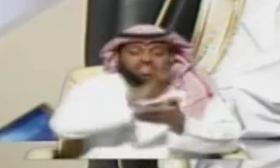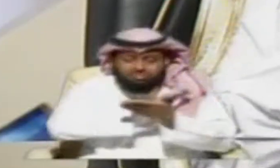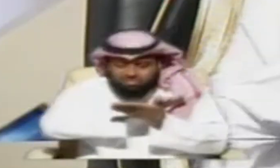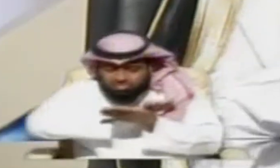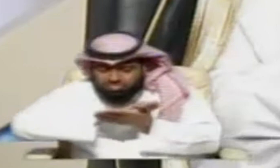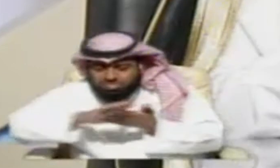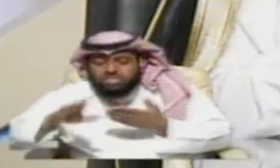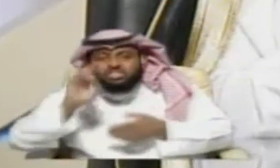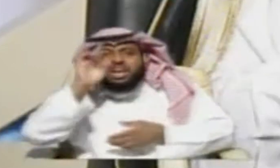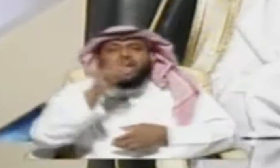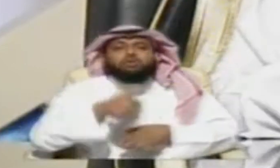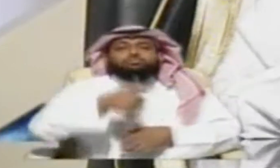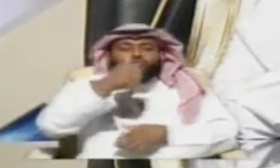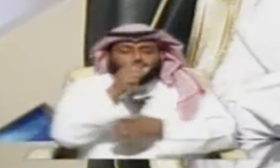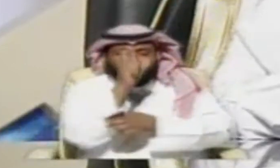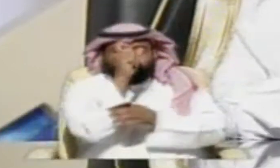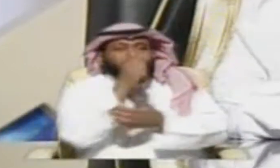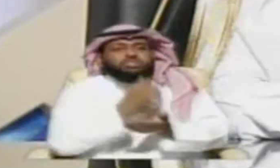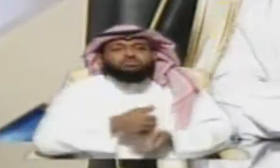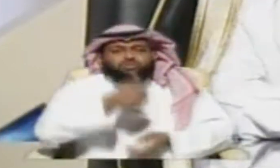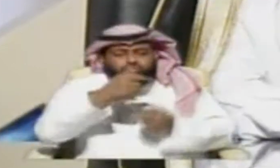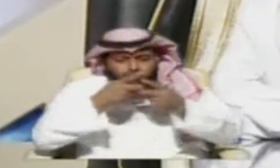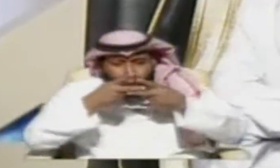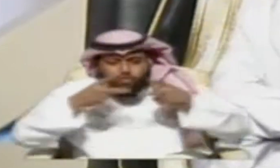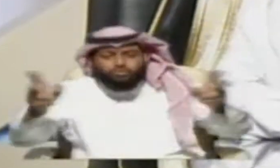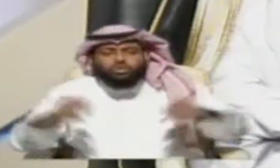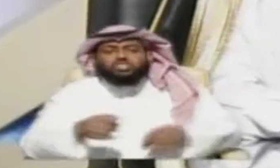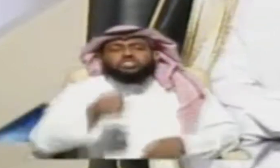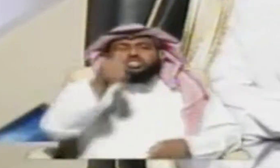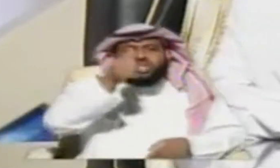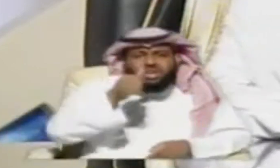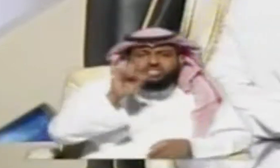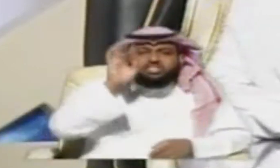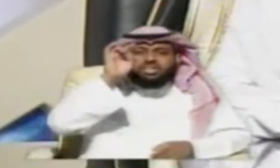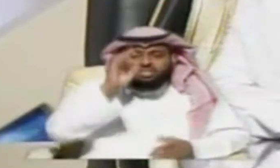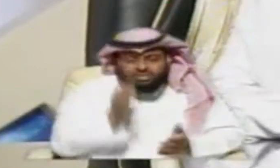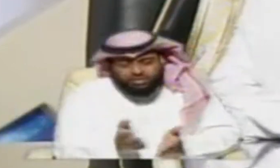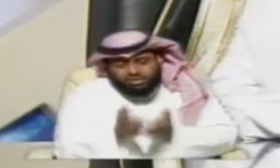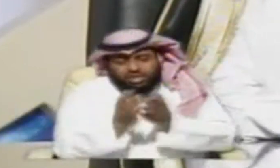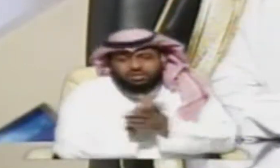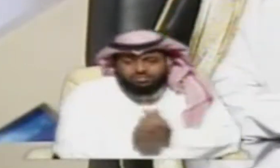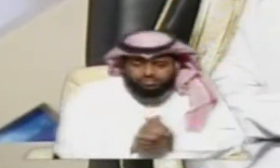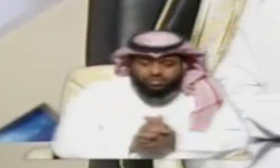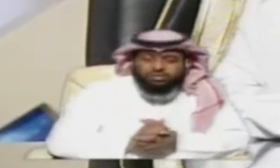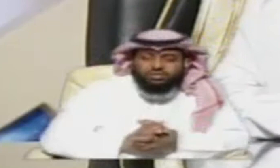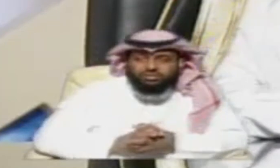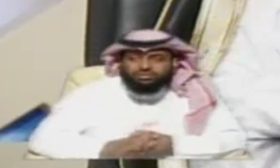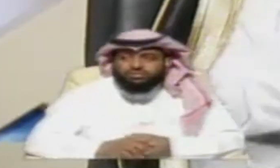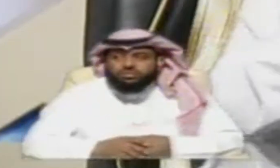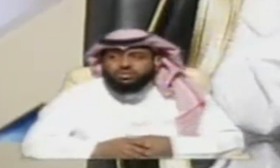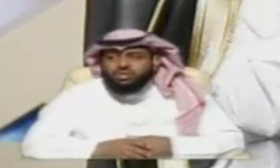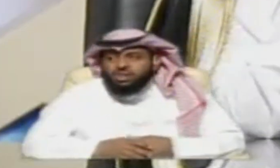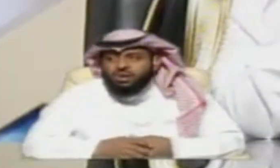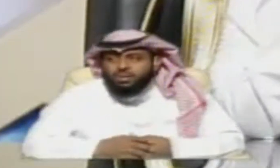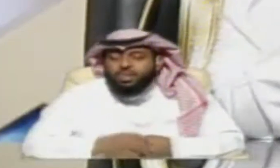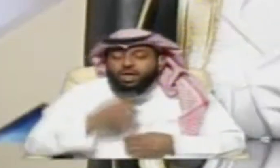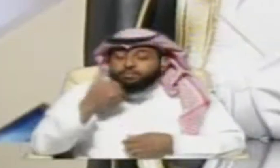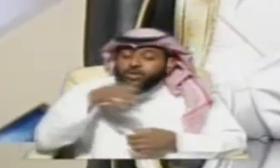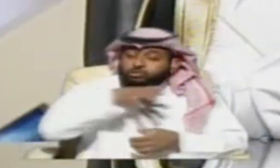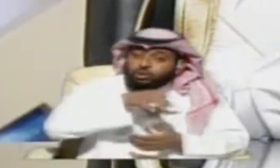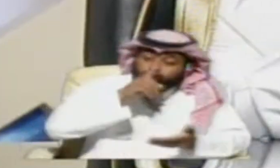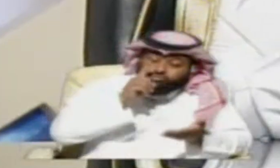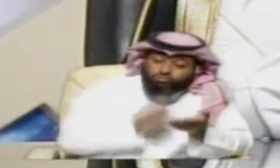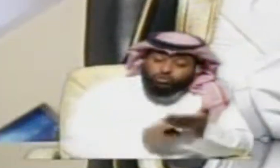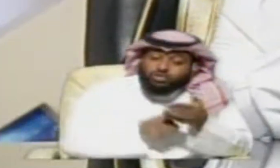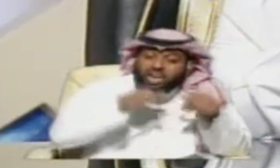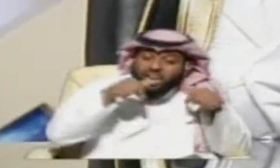المسجد الأقصى وتتحرر كل أرض فلسطين من أولئك المعتدين الغاشمين. الحقيقة هذه